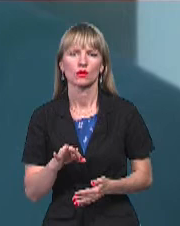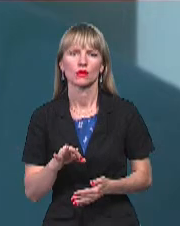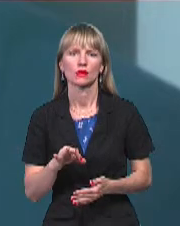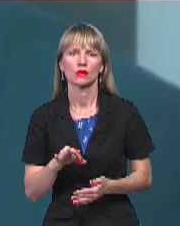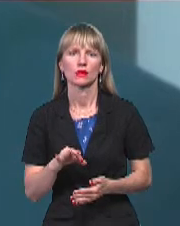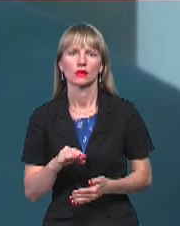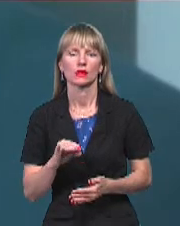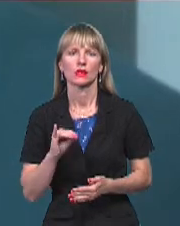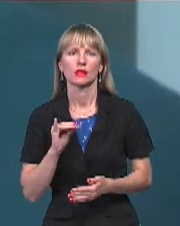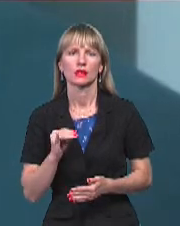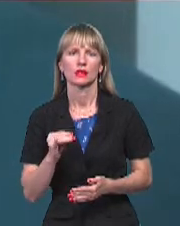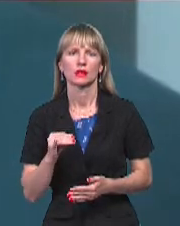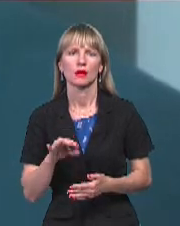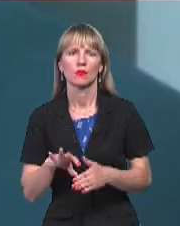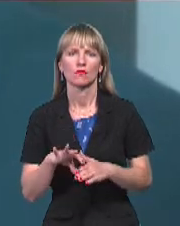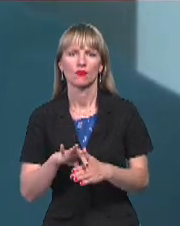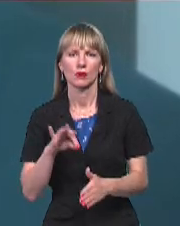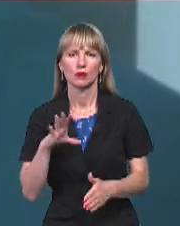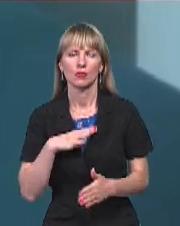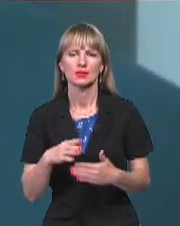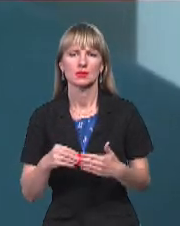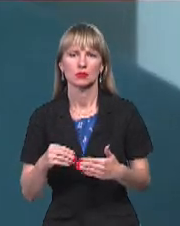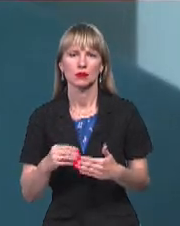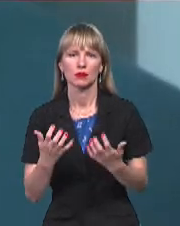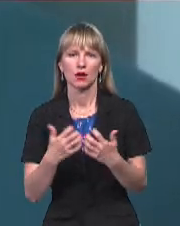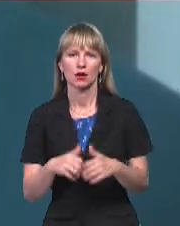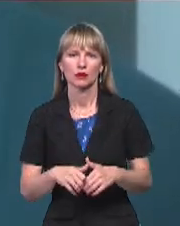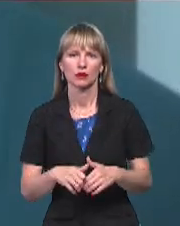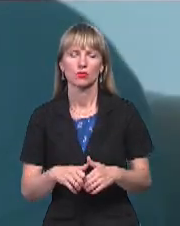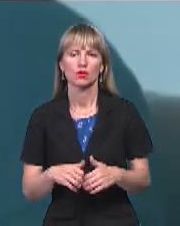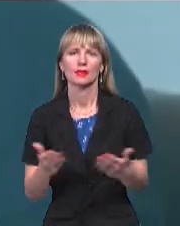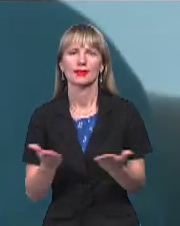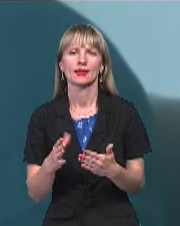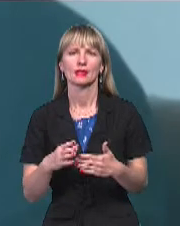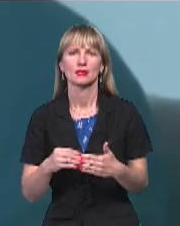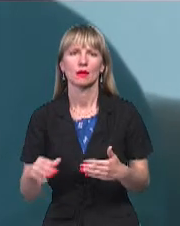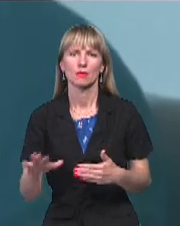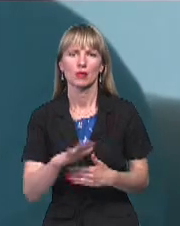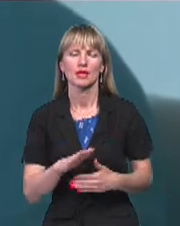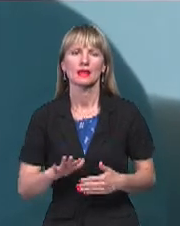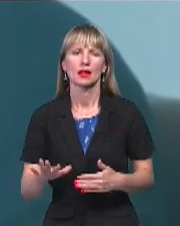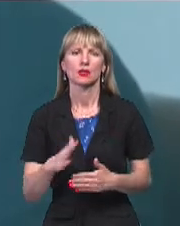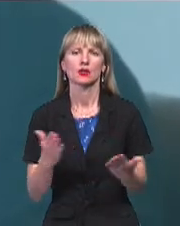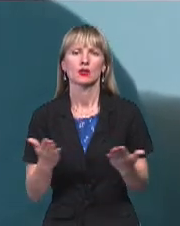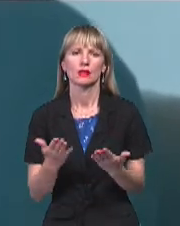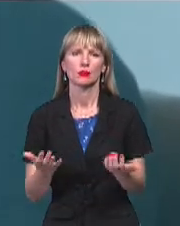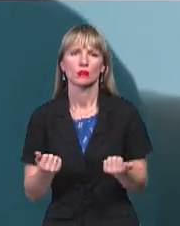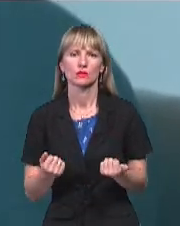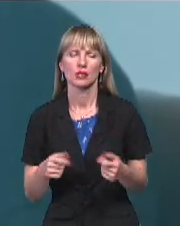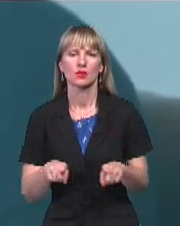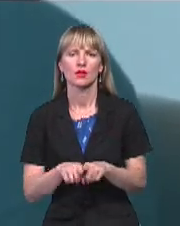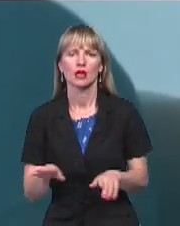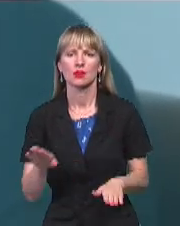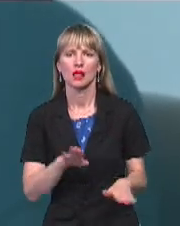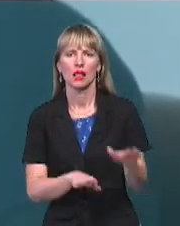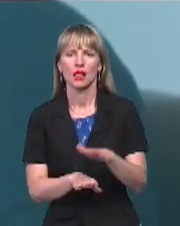Ця робота була виконана, проаналізовано все, були визначені ще нові ділянки, території, яких вийшло так зване накладення.